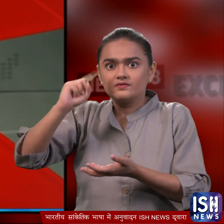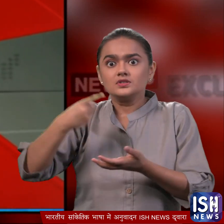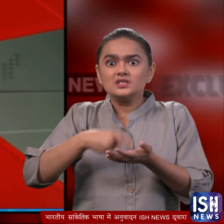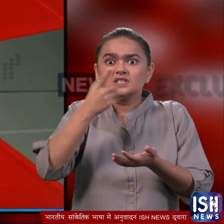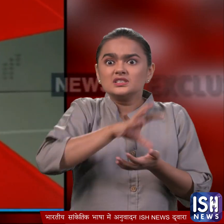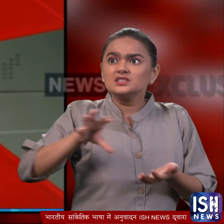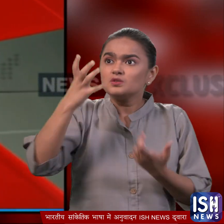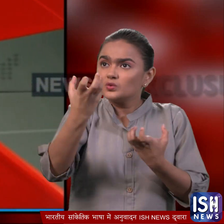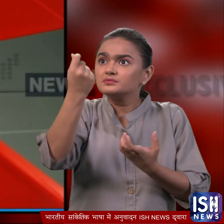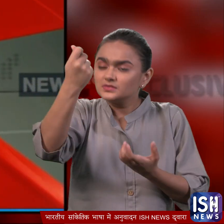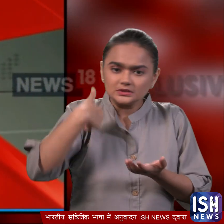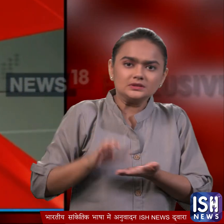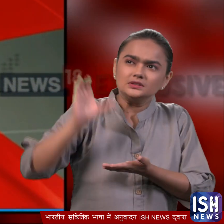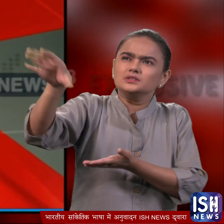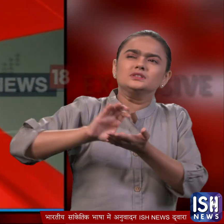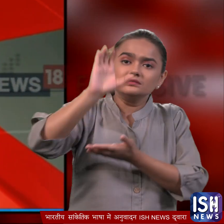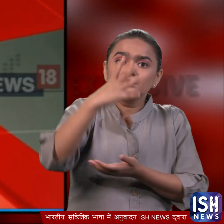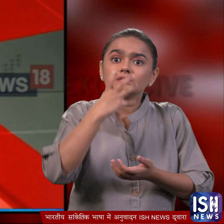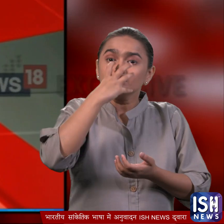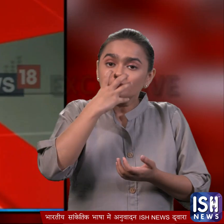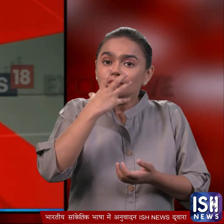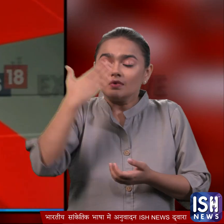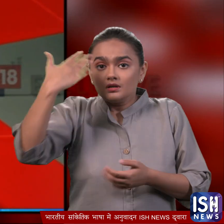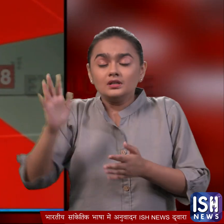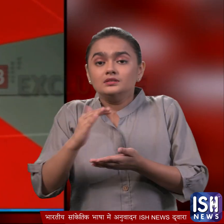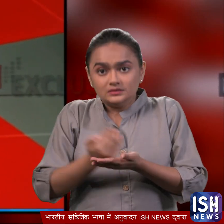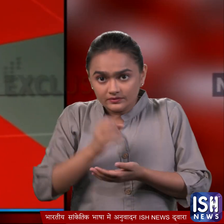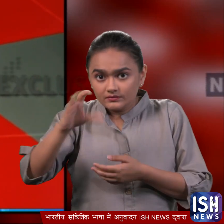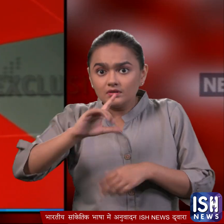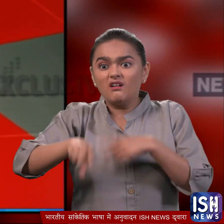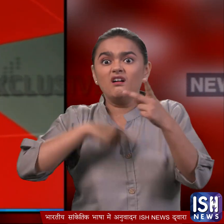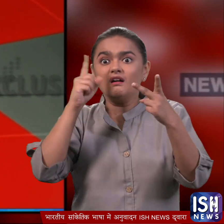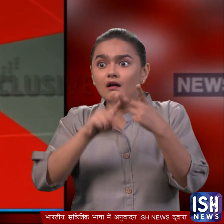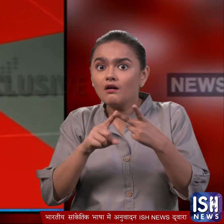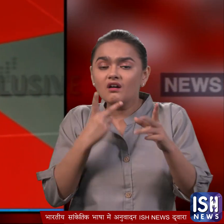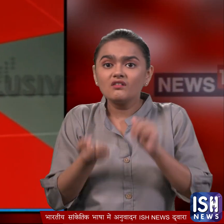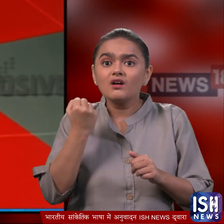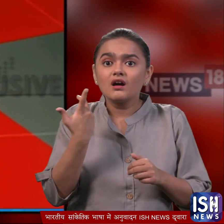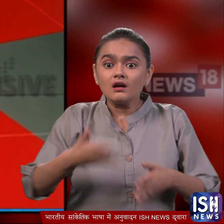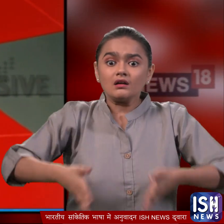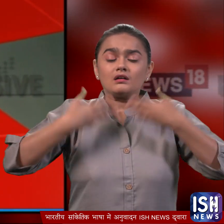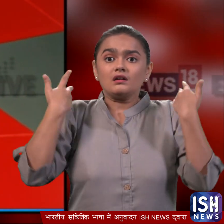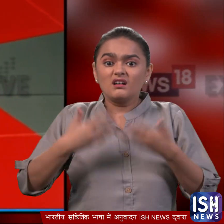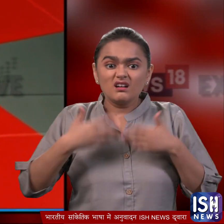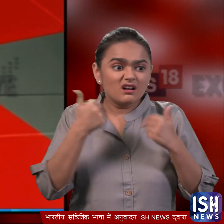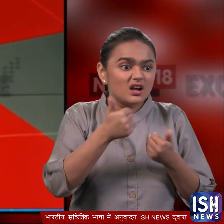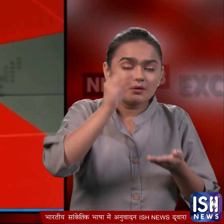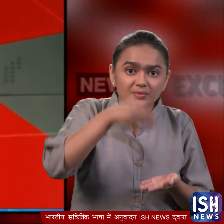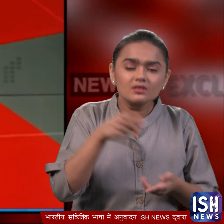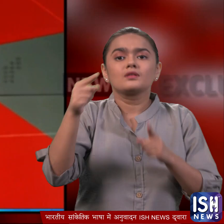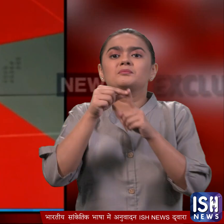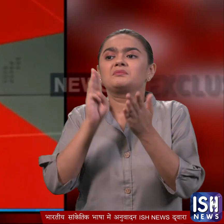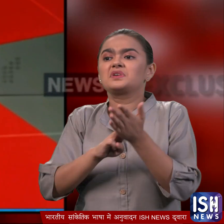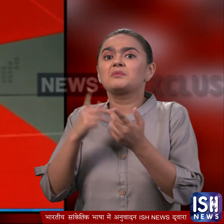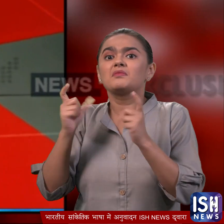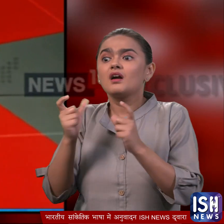इस्तेमाल पहली लहर में सभी राज्यों को जरूरत के हिसाब से वेंटिलेटर उपलब्ध कराने में किया गया और दूसरी लहर में जब ऑक्सीजन की किल्लत हुई तो पीएम